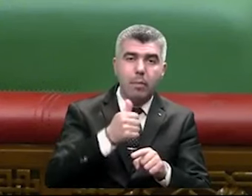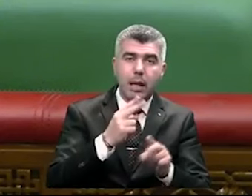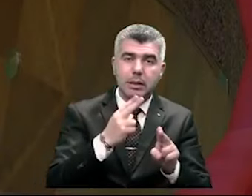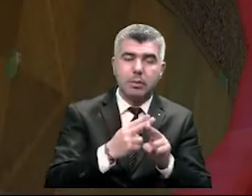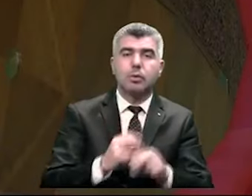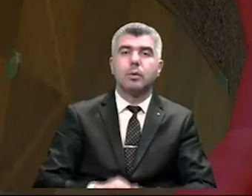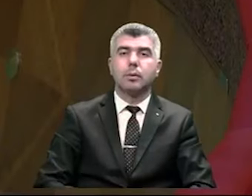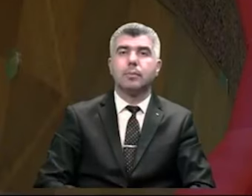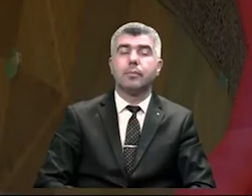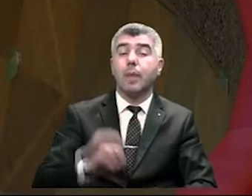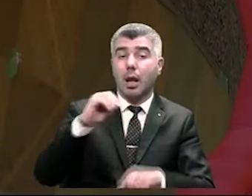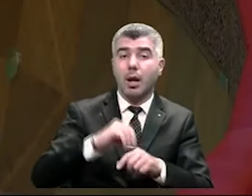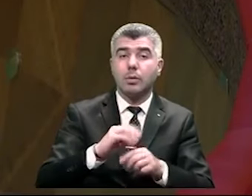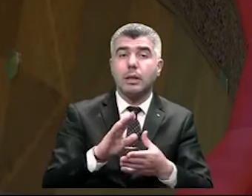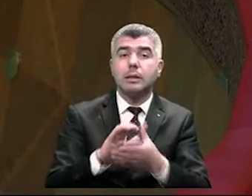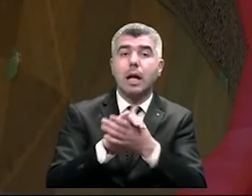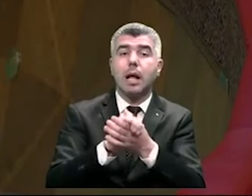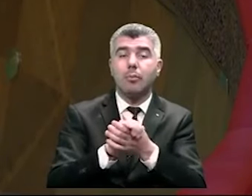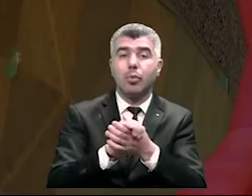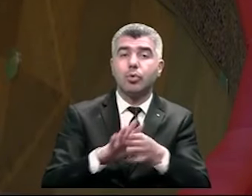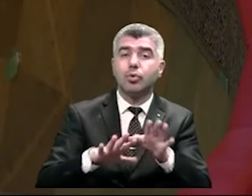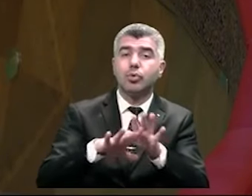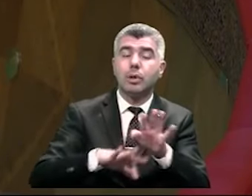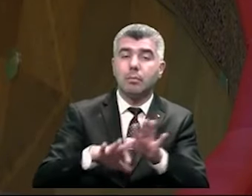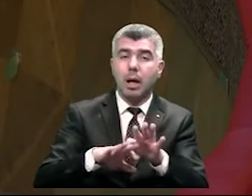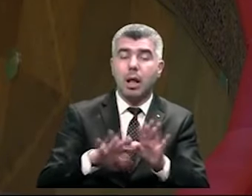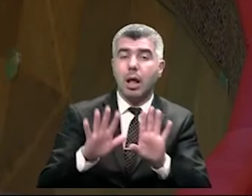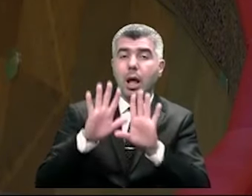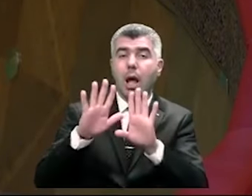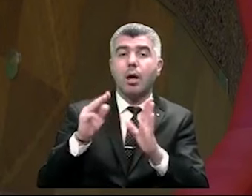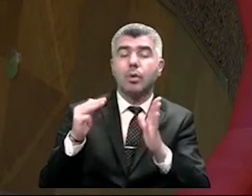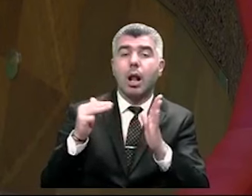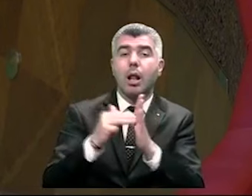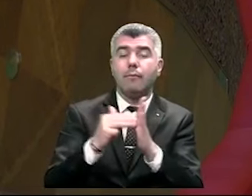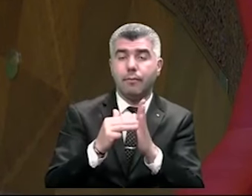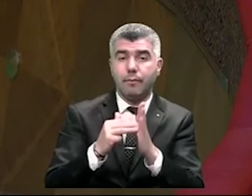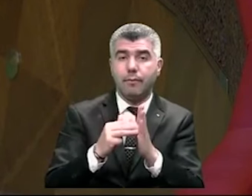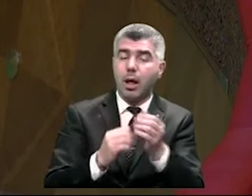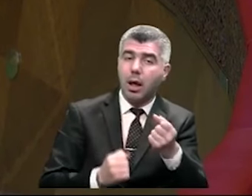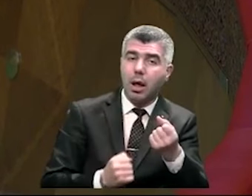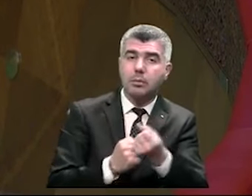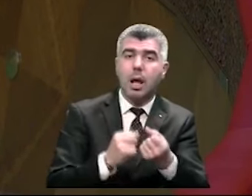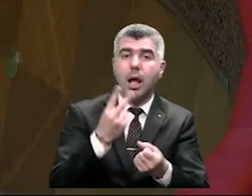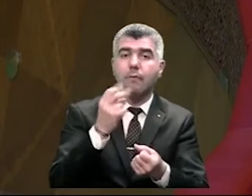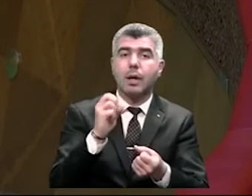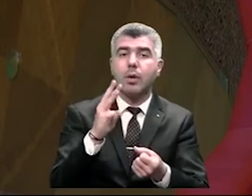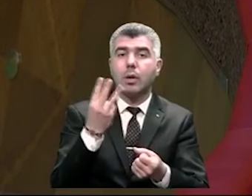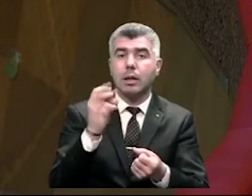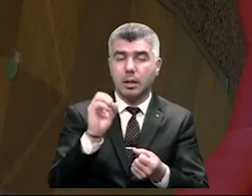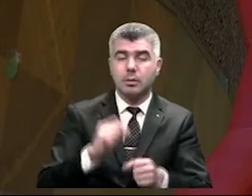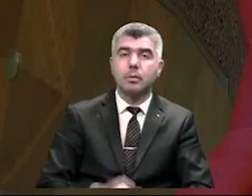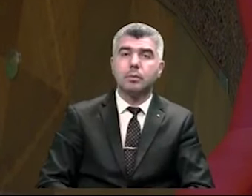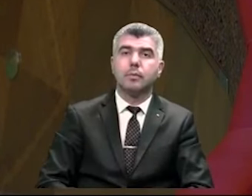وكذلك قطاع التضمن الاجتماعي ل 10000 مساعده ومساعد اجتماعي في افق 2030 كذلك